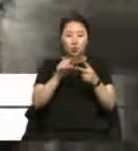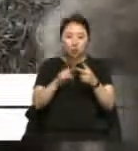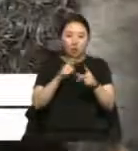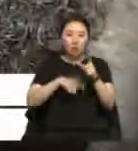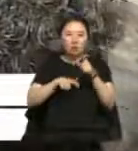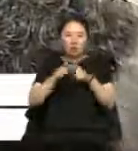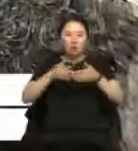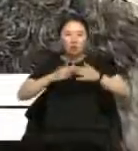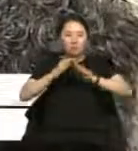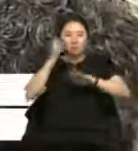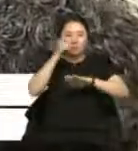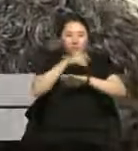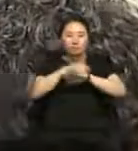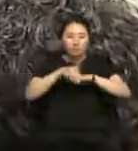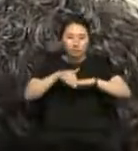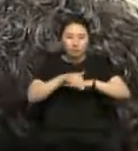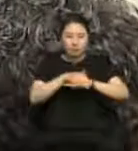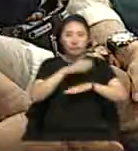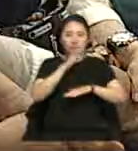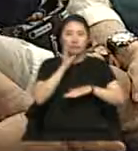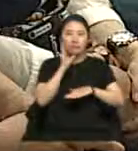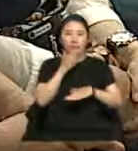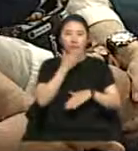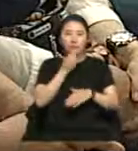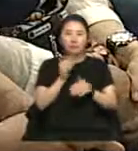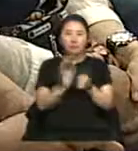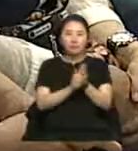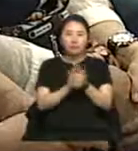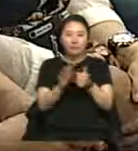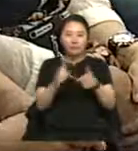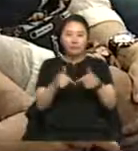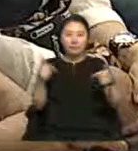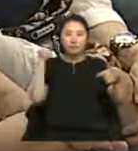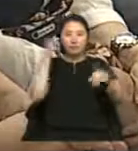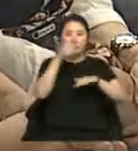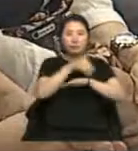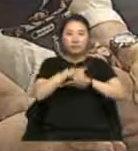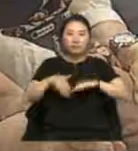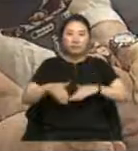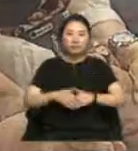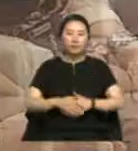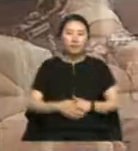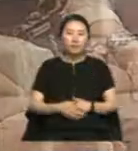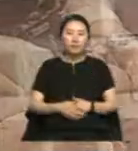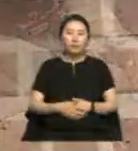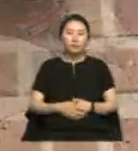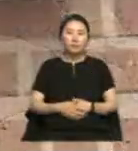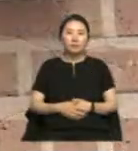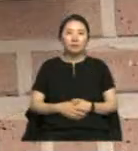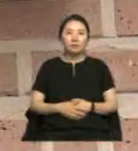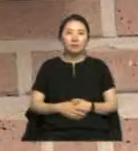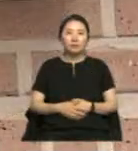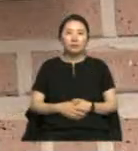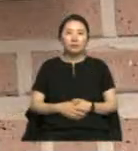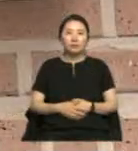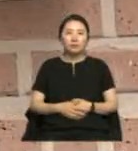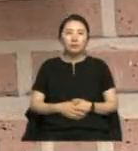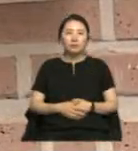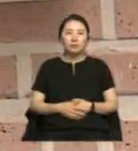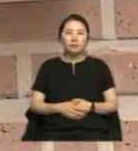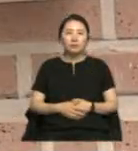노인복지시설을 추가로 설치하는 등 노인복지 혜택을 확대할 계획입니다. 딜라이브 서울 경기 케이블 TV 이승준입니다.